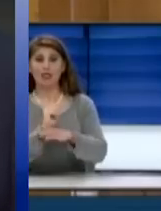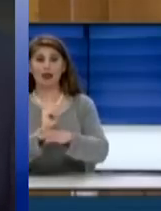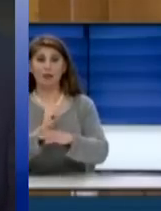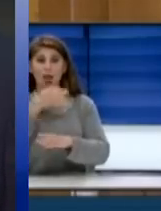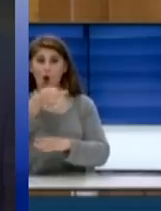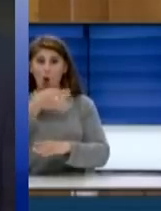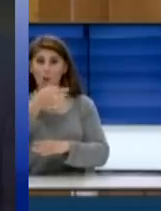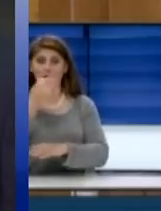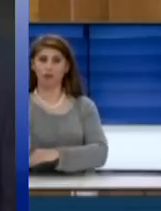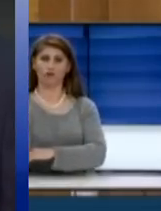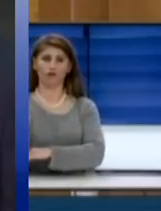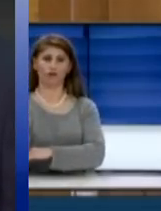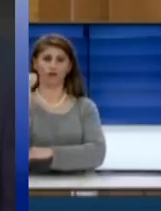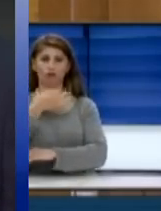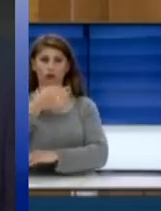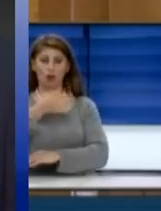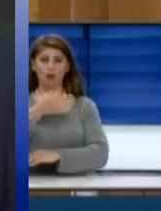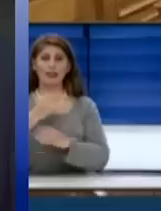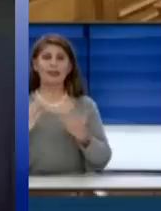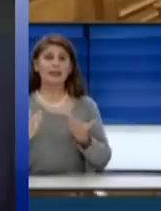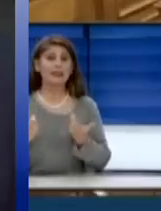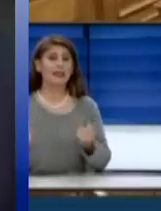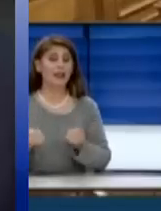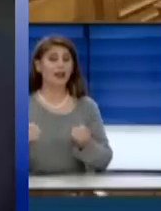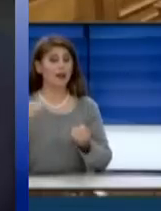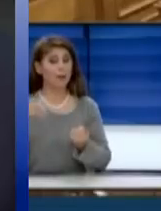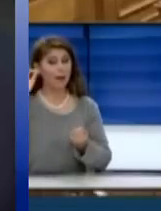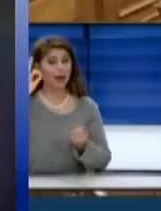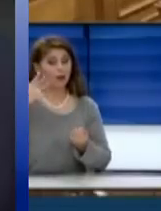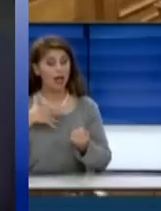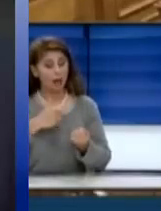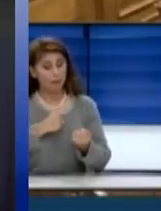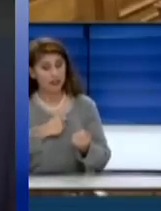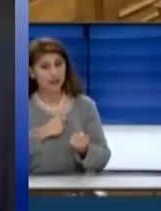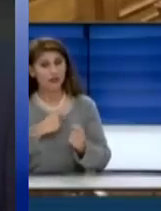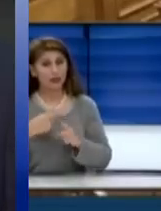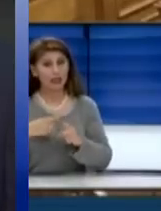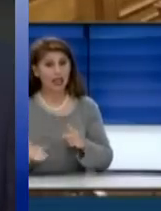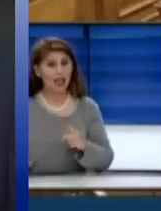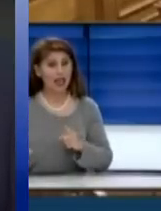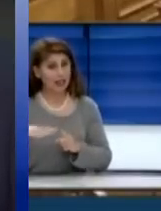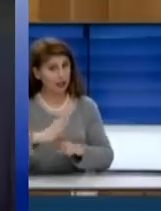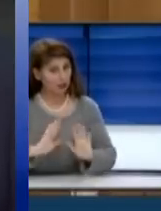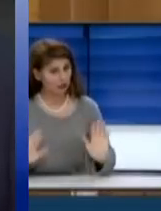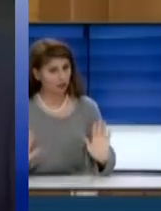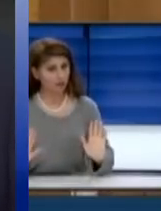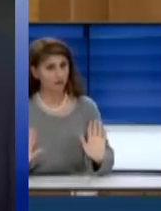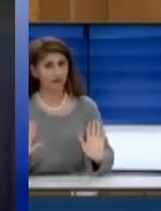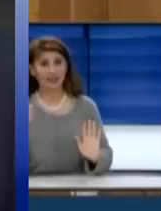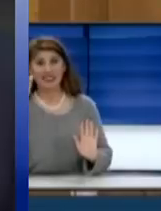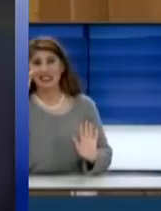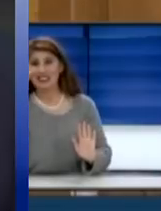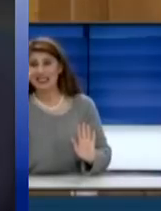κριτήρια. Αφορά νοικοκυριά έως 24.000 ευρώ εισόδημα για το ζευγάρι. Θα προσαυξάνεται αυτό